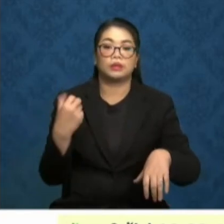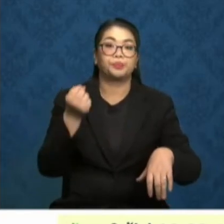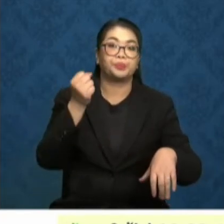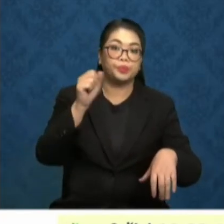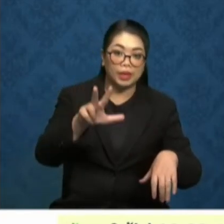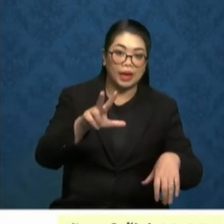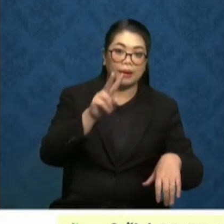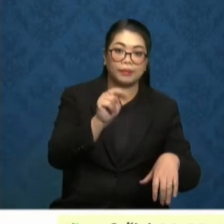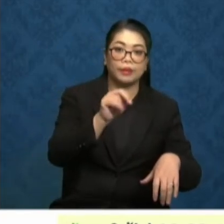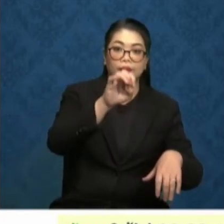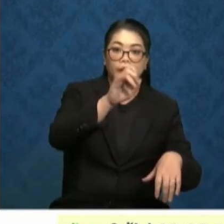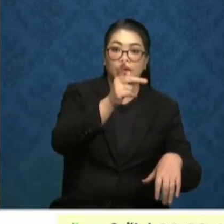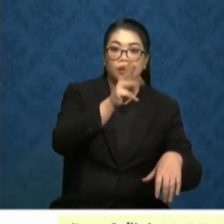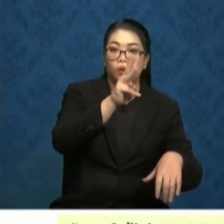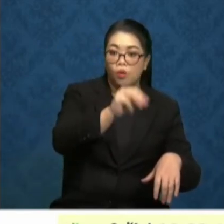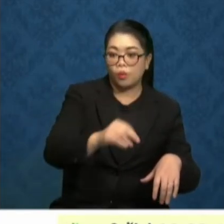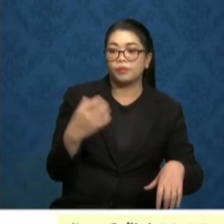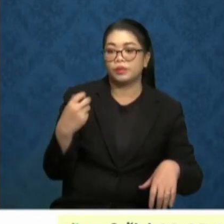านะครั